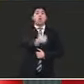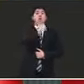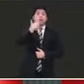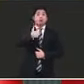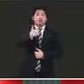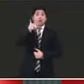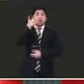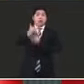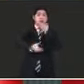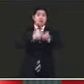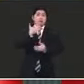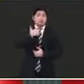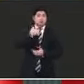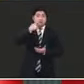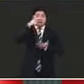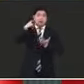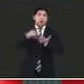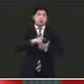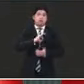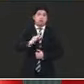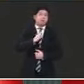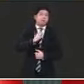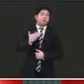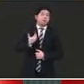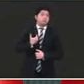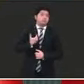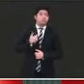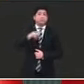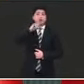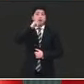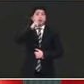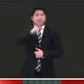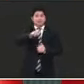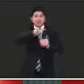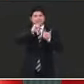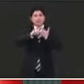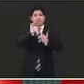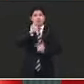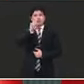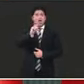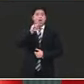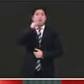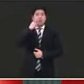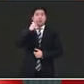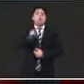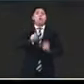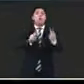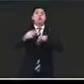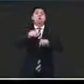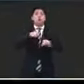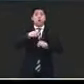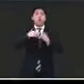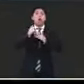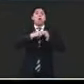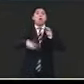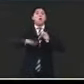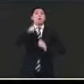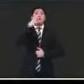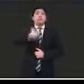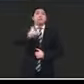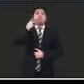ilettiğimize inanıyor Ekim ayının ikinci gününde Ulaştırma ve altyapı bakanlığımız